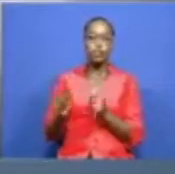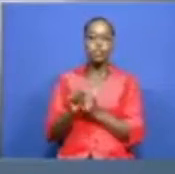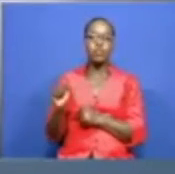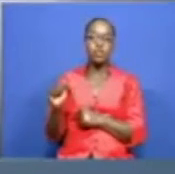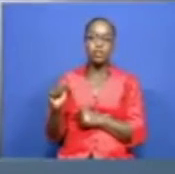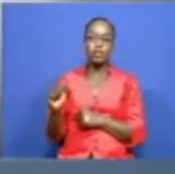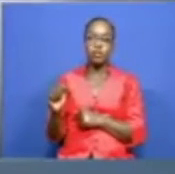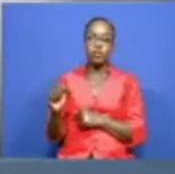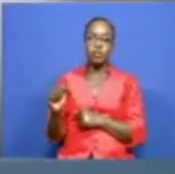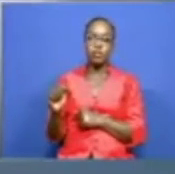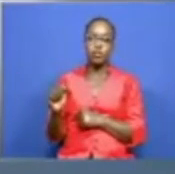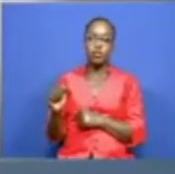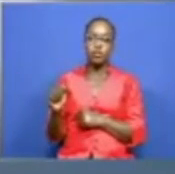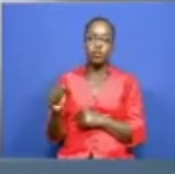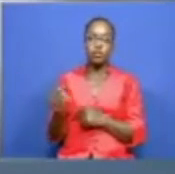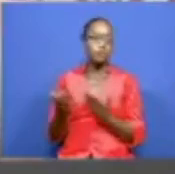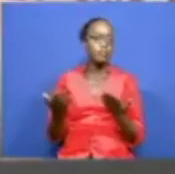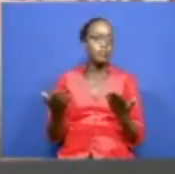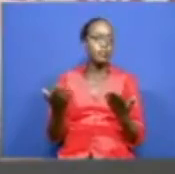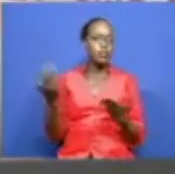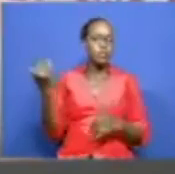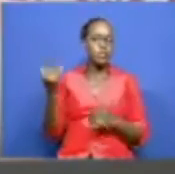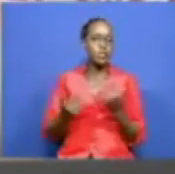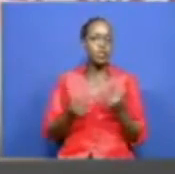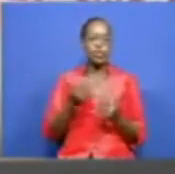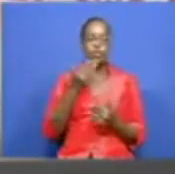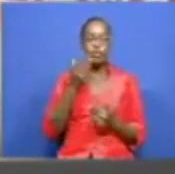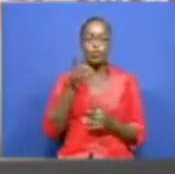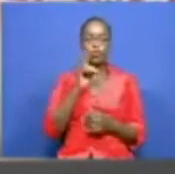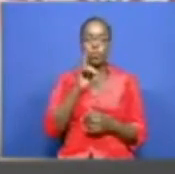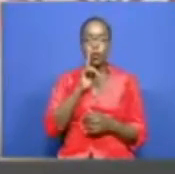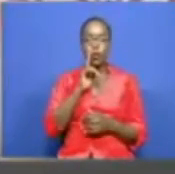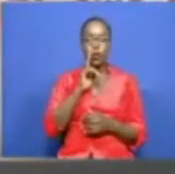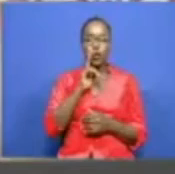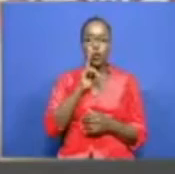15. Ni hayo tu mtazamaji kwa sasa hadi kesho inshallah,